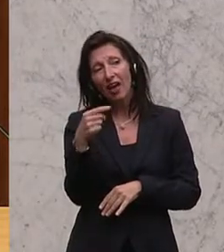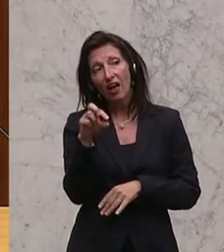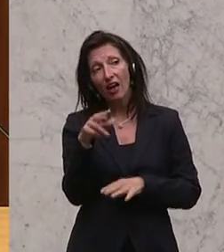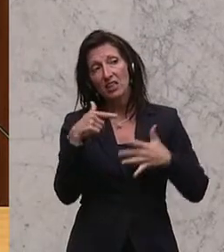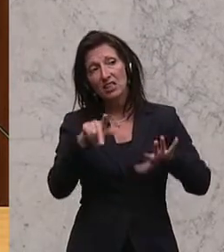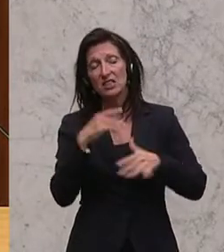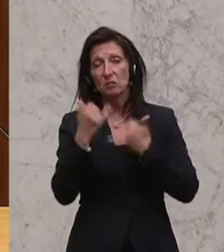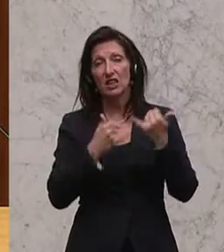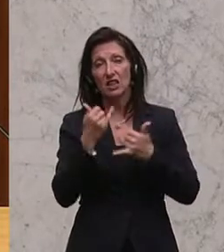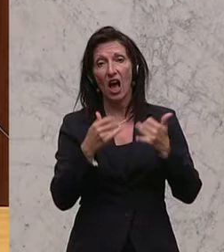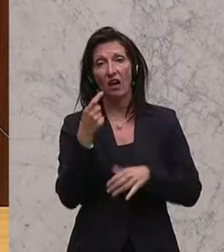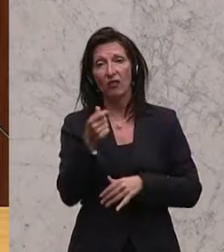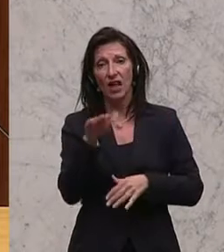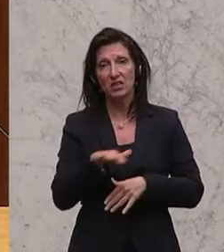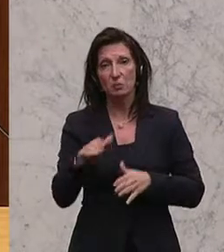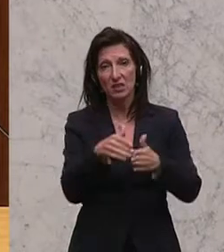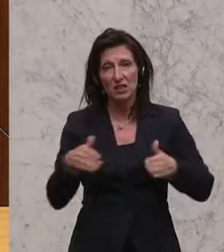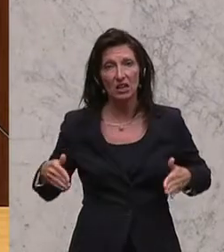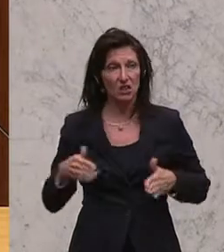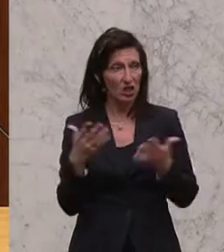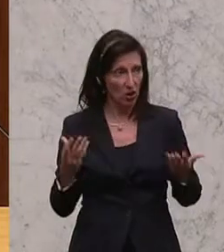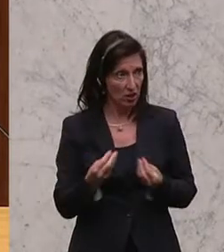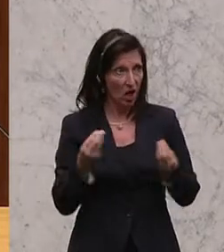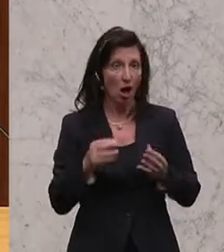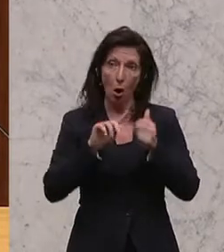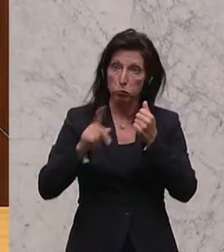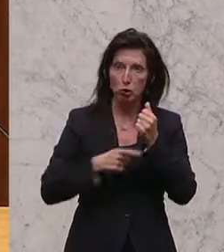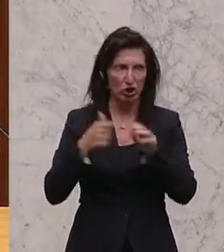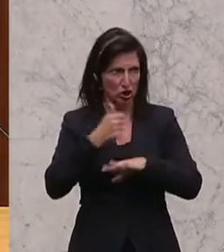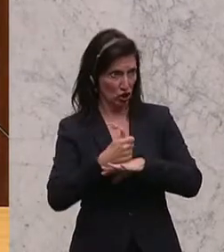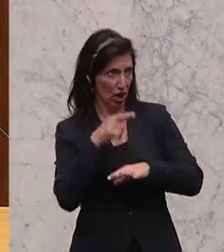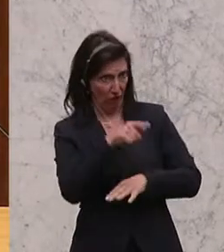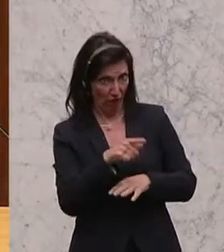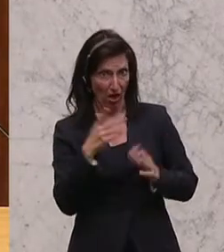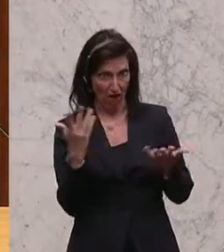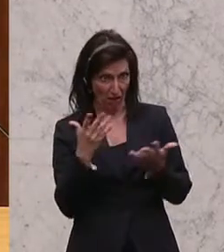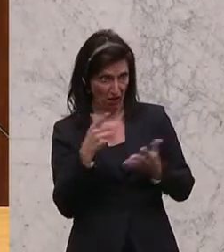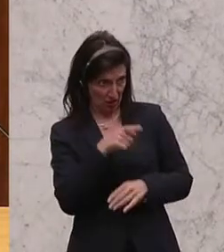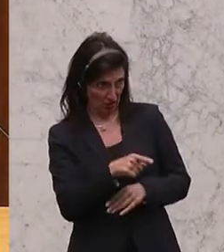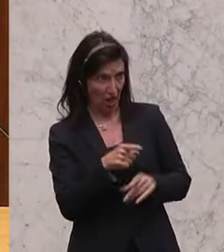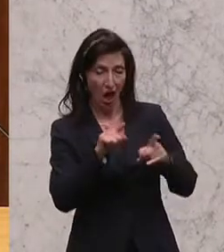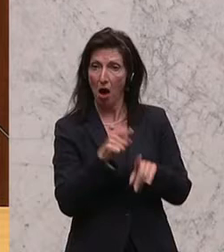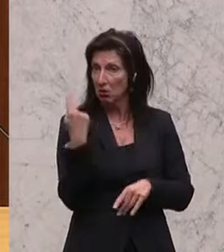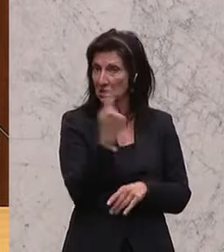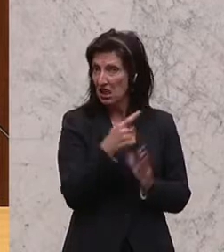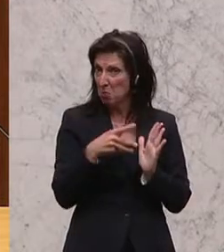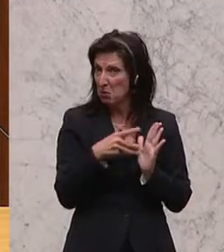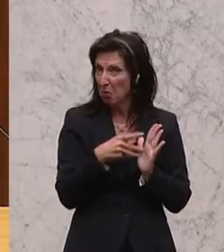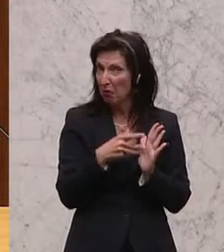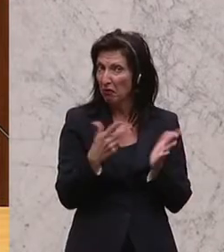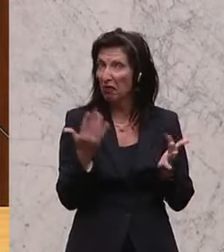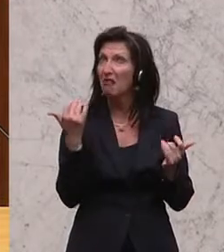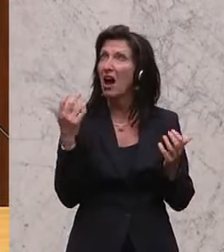Jahre Sektionschef im Finanzwesen, Budgetchef, Budgets erstellt. Was hätten der geprüft jetzt Ex-Post? Ja, auch sich selbst, oder? Also in